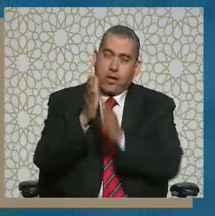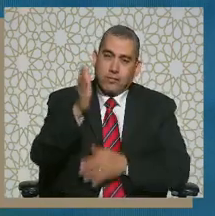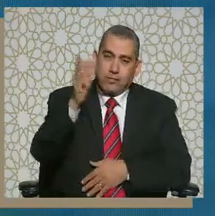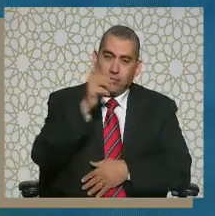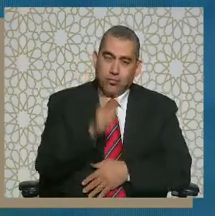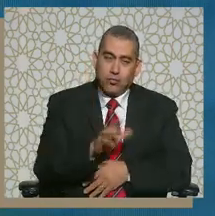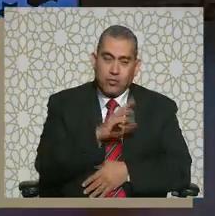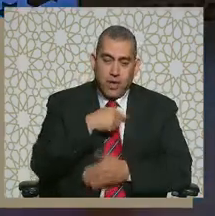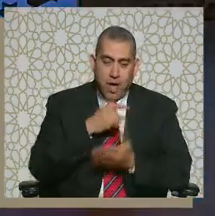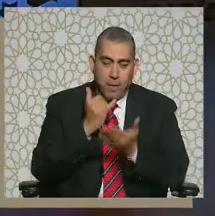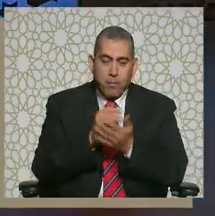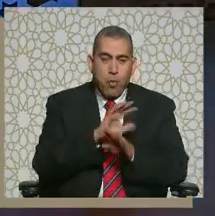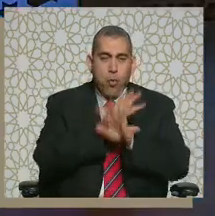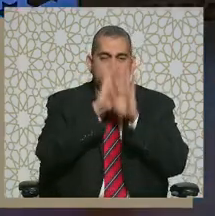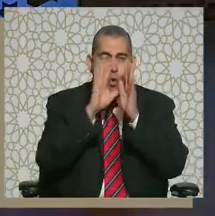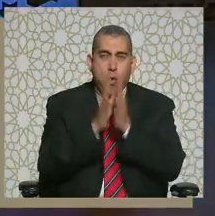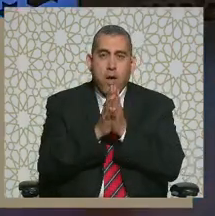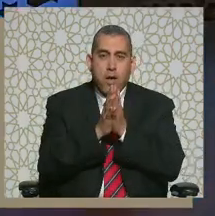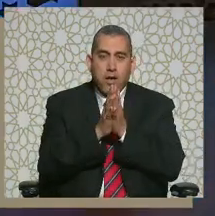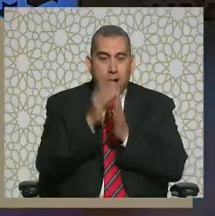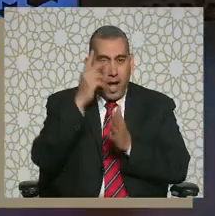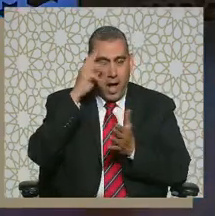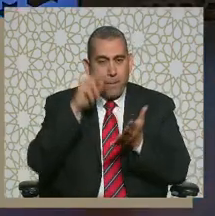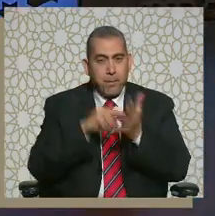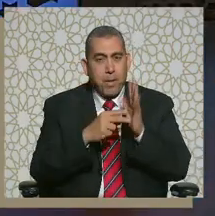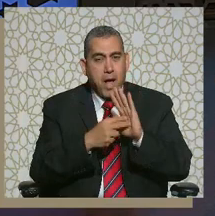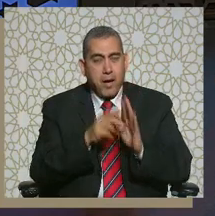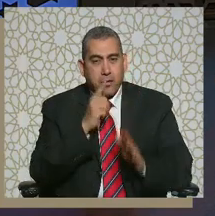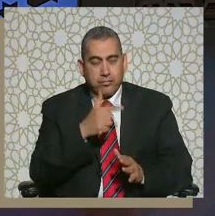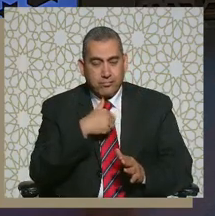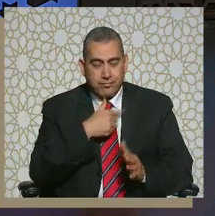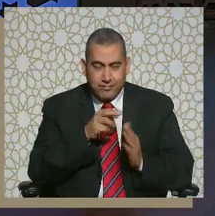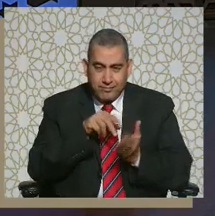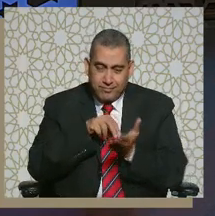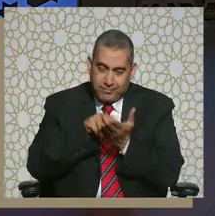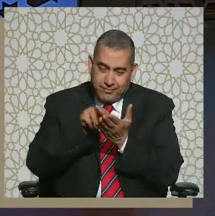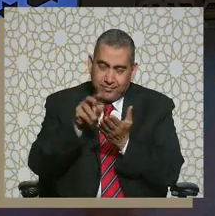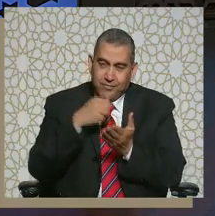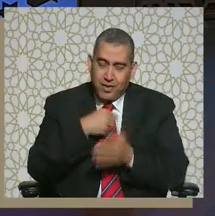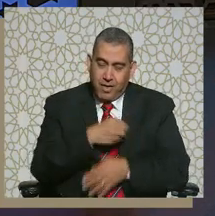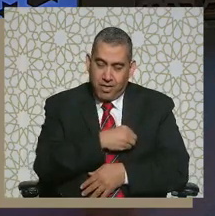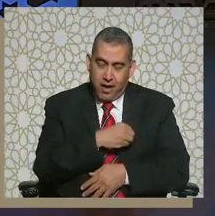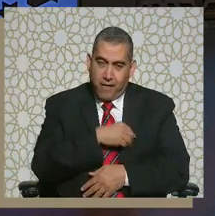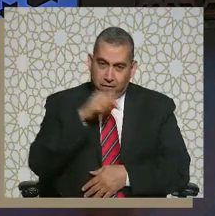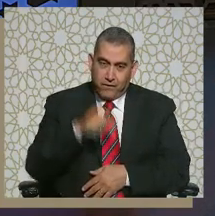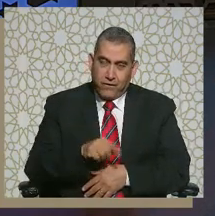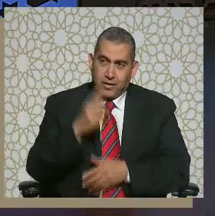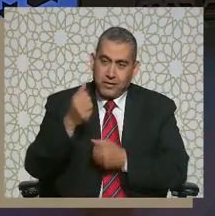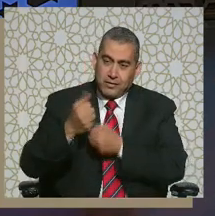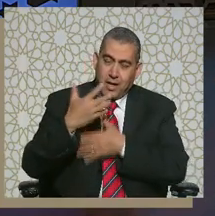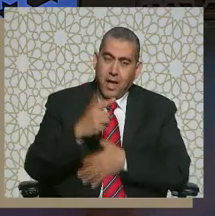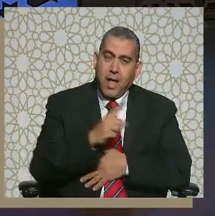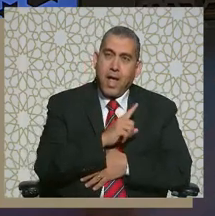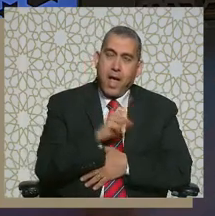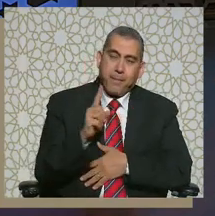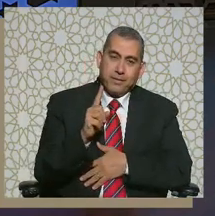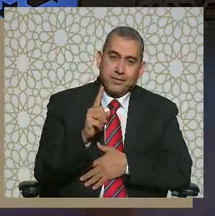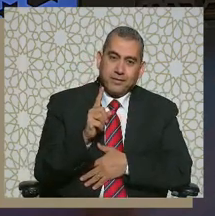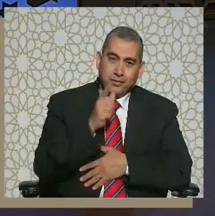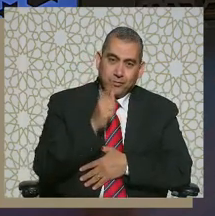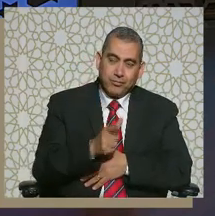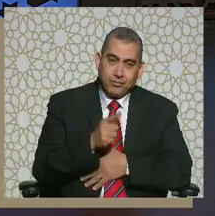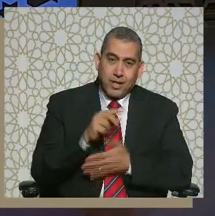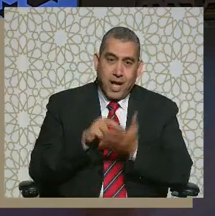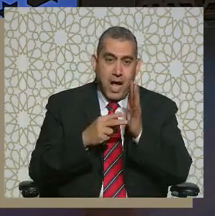صلي في اموري وايه اللي حاصل وذاهب اليه وانا كل ثقه ان هو لن يفلتني وايه اللي